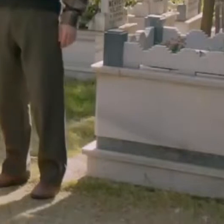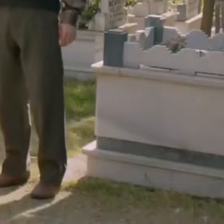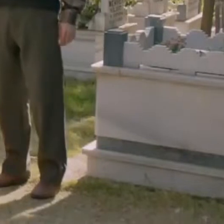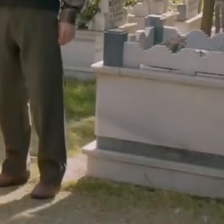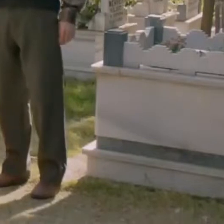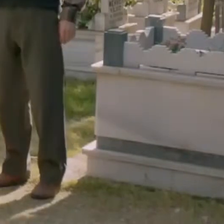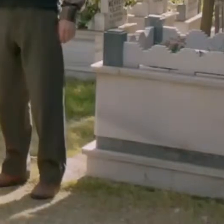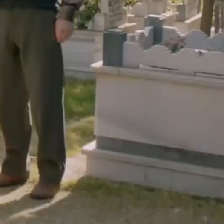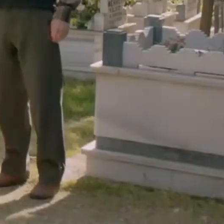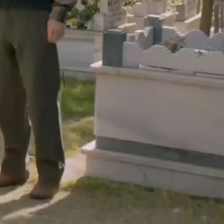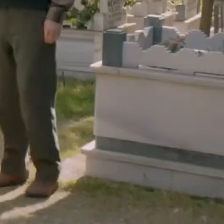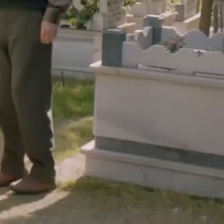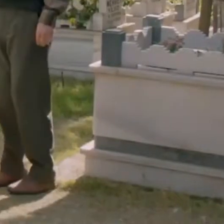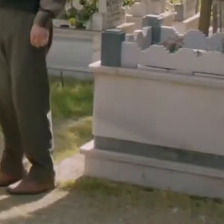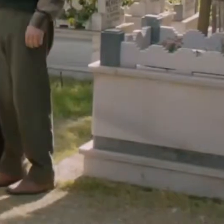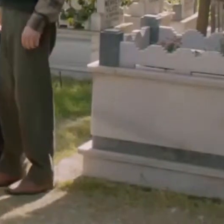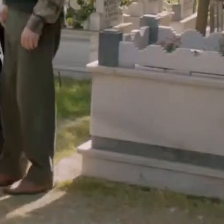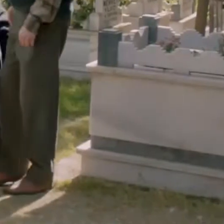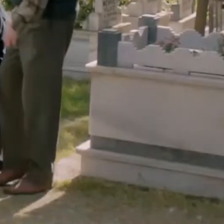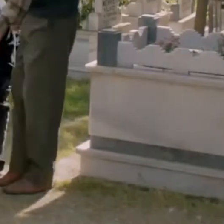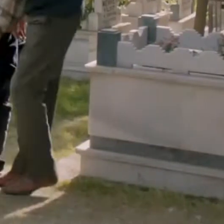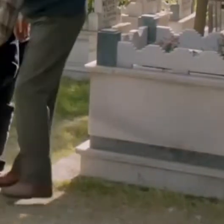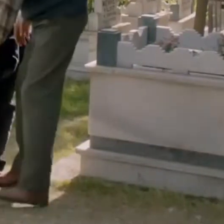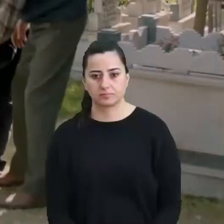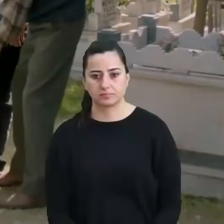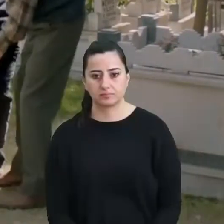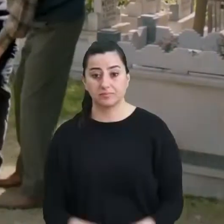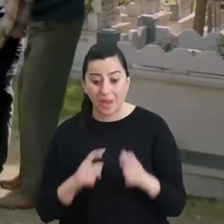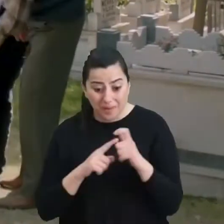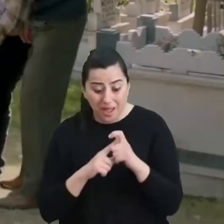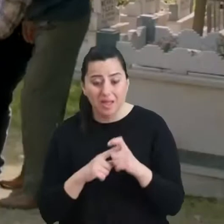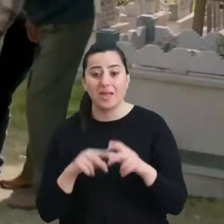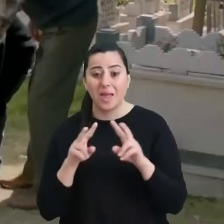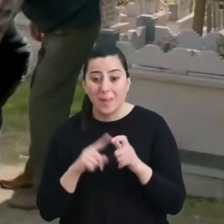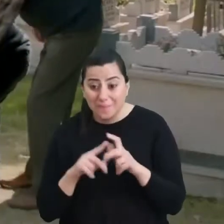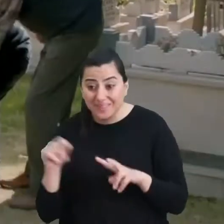Gittiklerinden emin olunca Emin tabuta eğilip kapağı açtı. Emine. Emin.